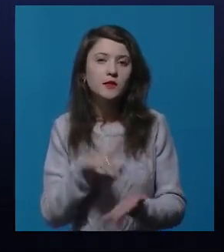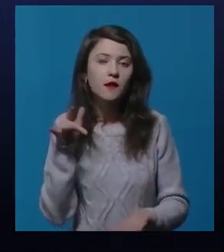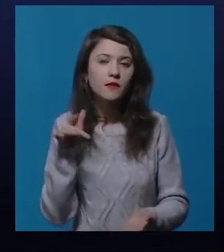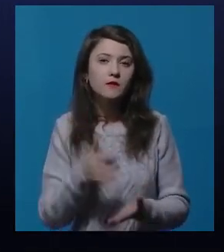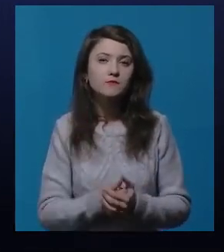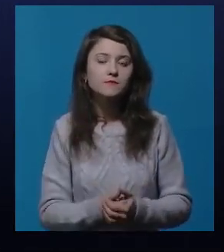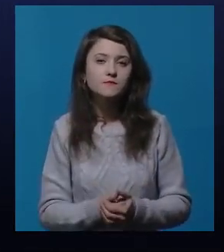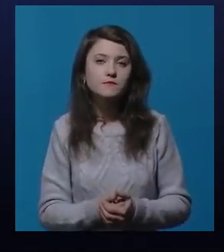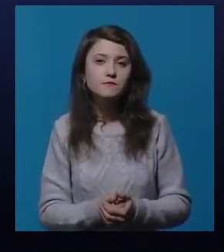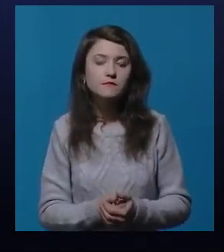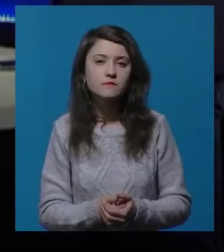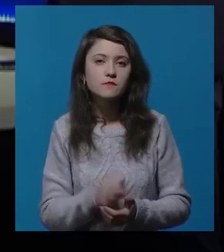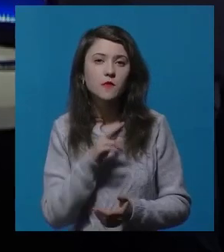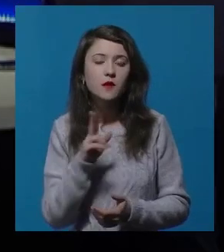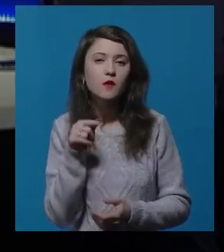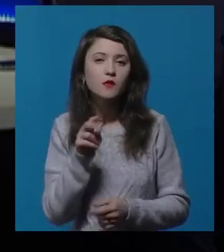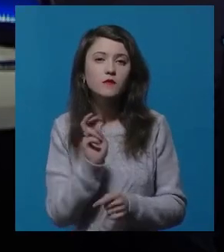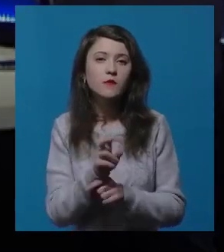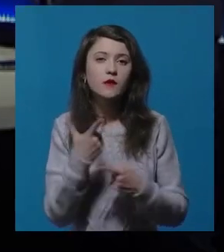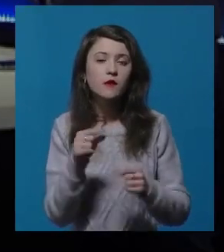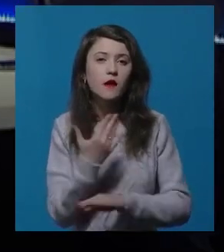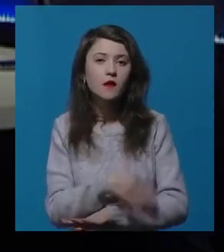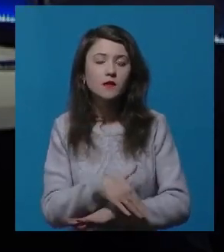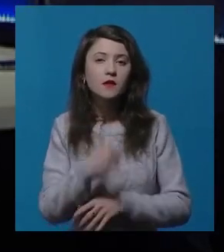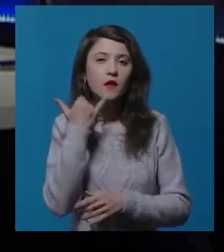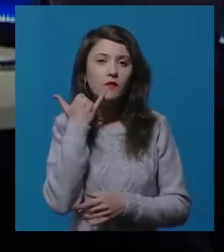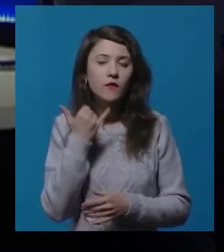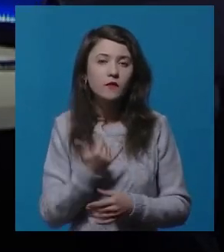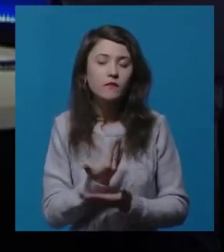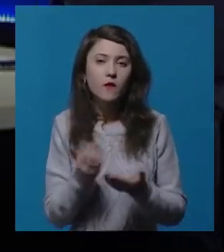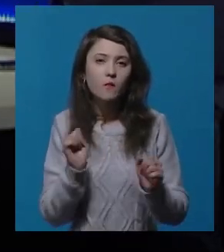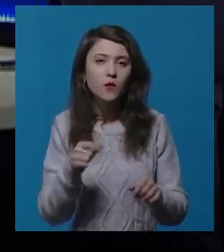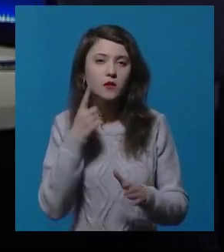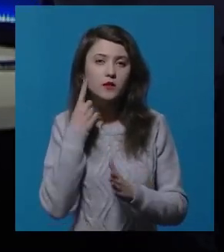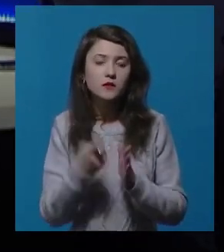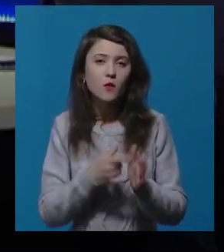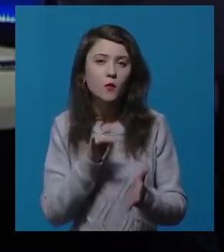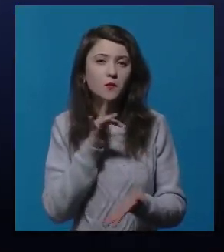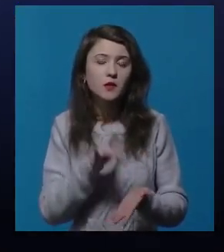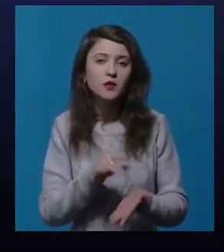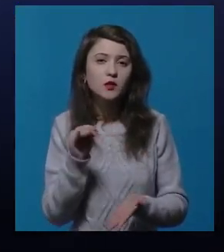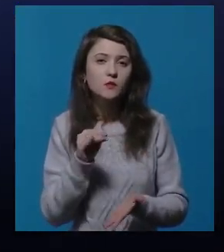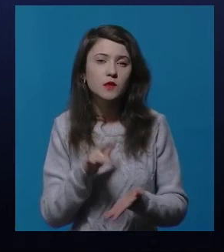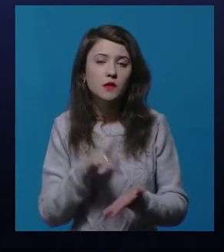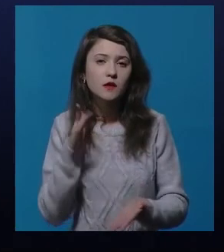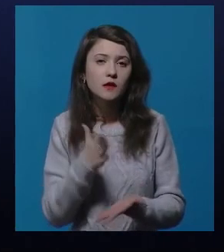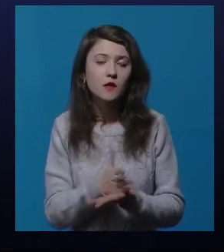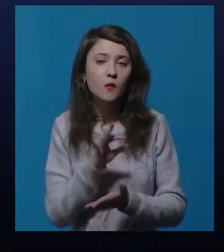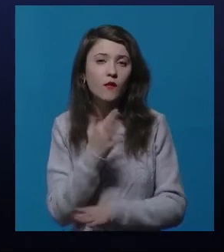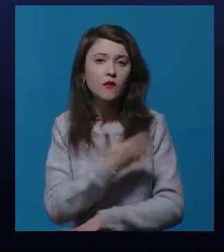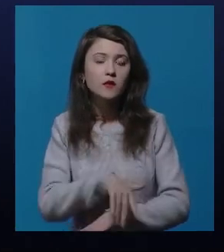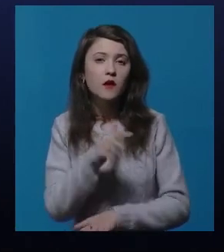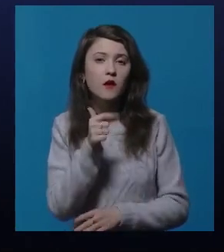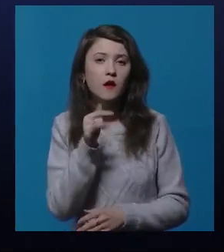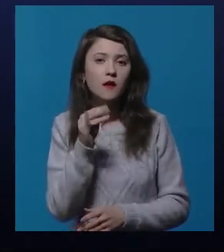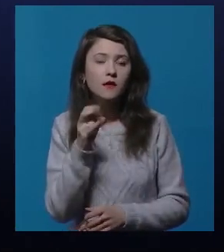І як туди звернутися, де адреса, телефон, вони можуть дізнатися. У місті Житомирі центр знаходиться по вулиці Гагаріна,